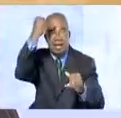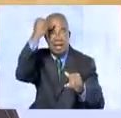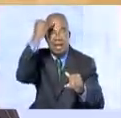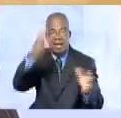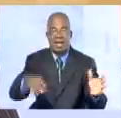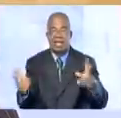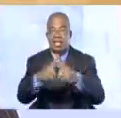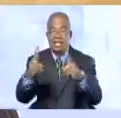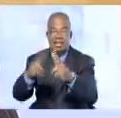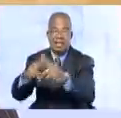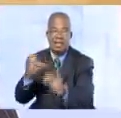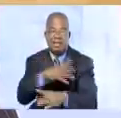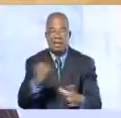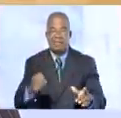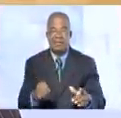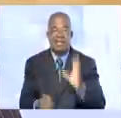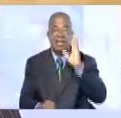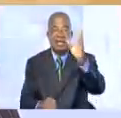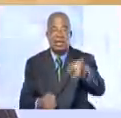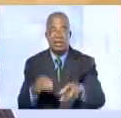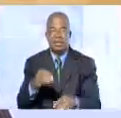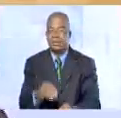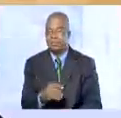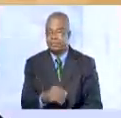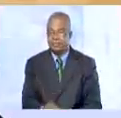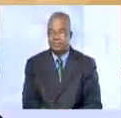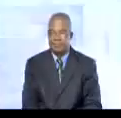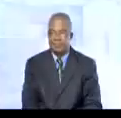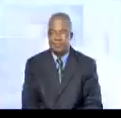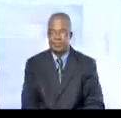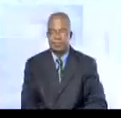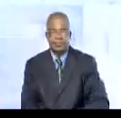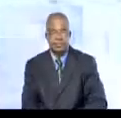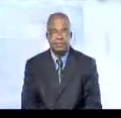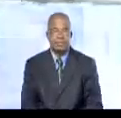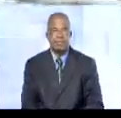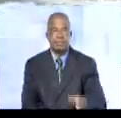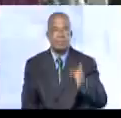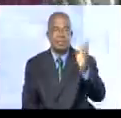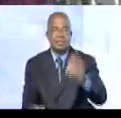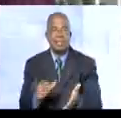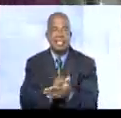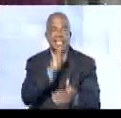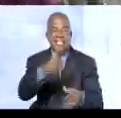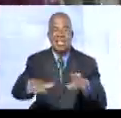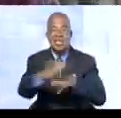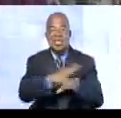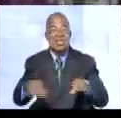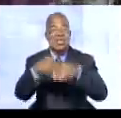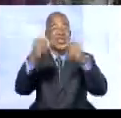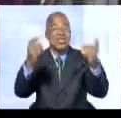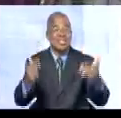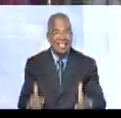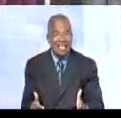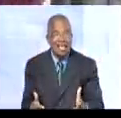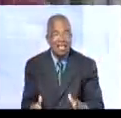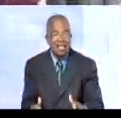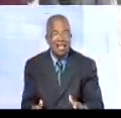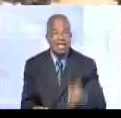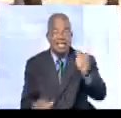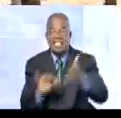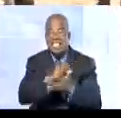du Maroc en Côte d'Ivoire. Hugues Hervé Blé était de la délégation. Première escale sur le terrain des ministres ivoiriens et marocains à